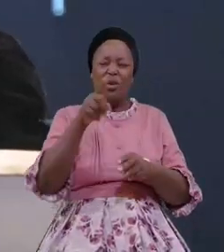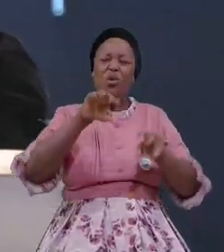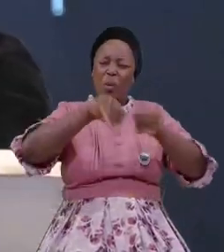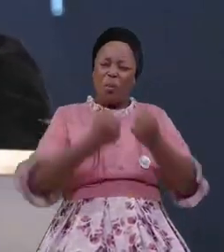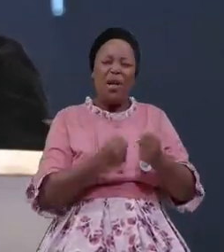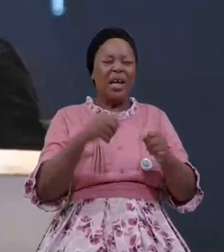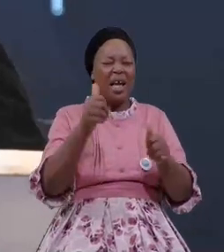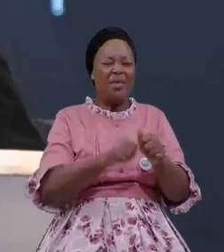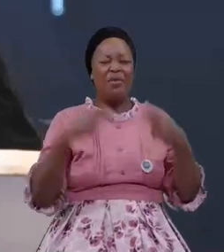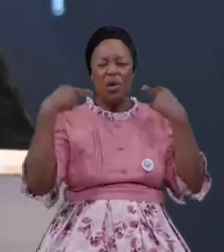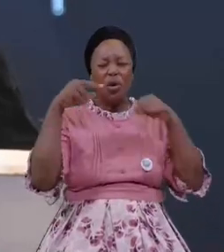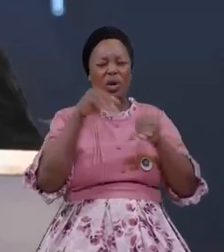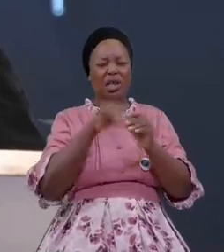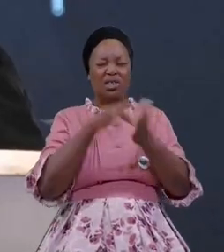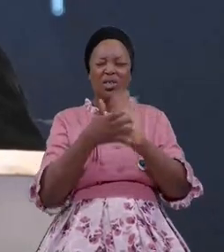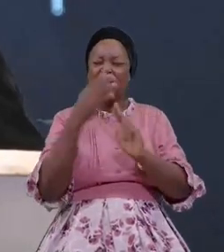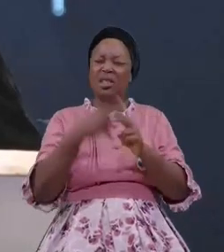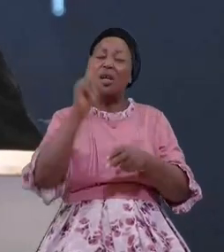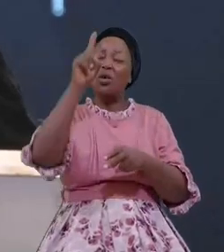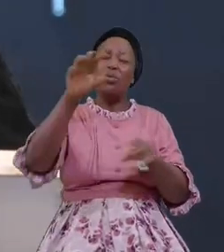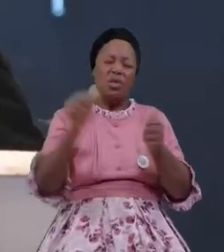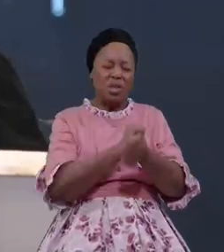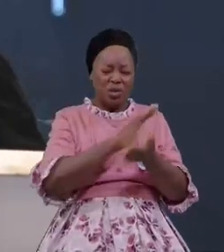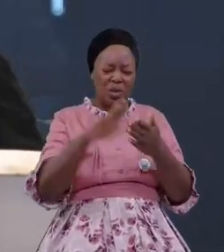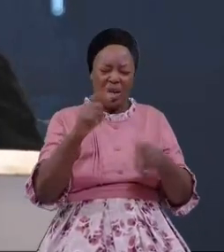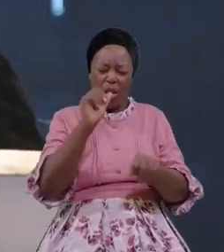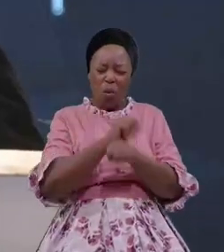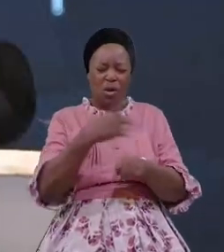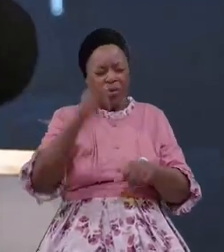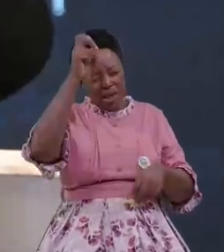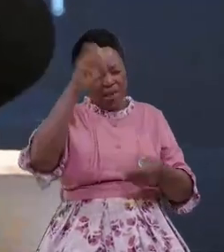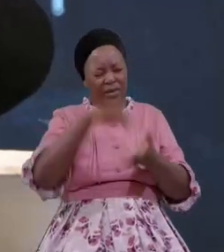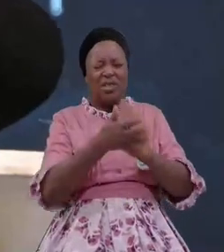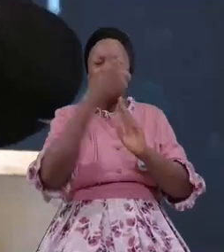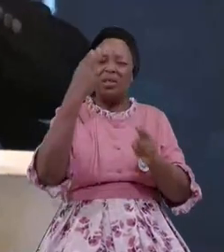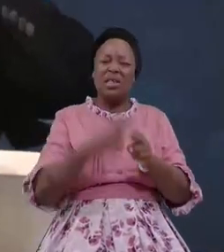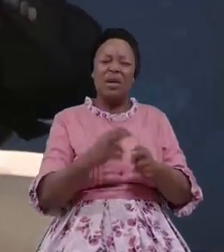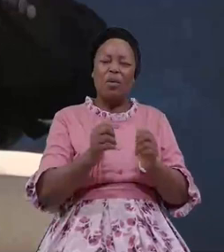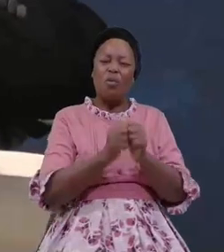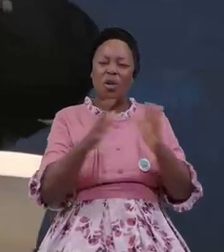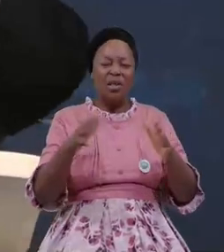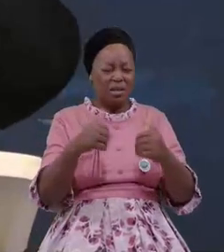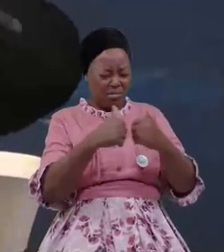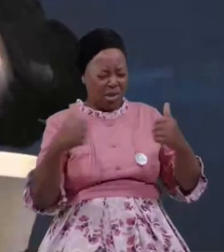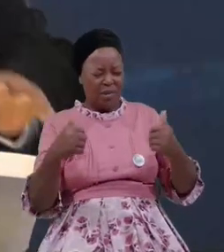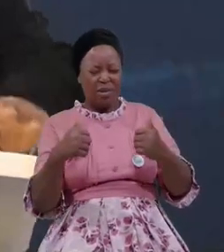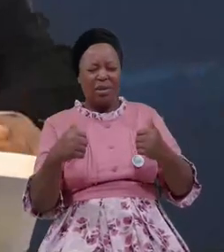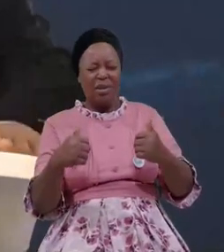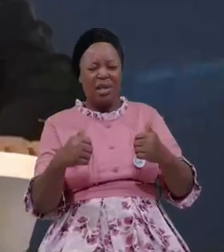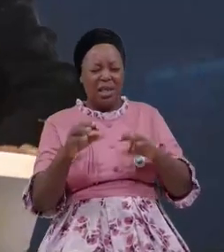brises toujours que tu détruises les œuvres du diable sans exception